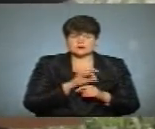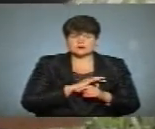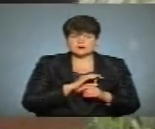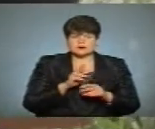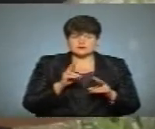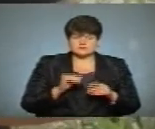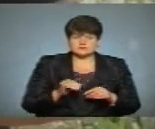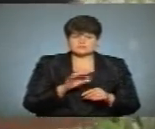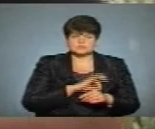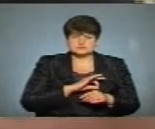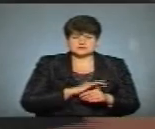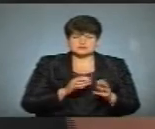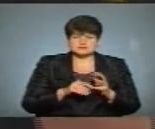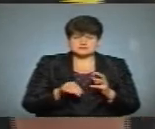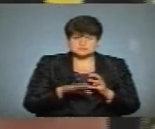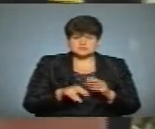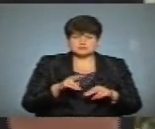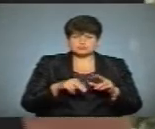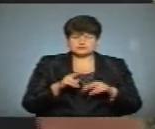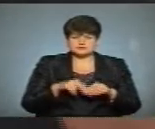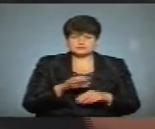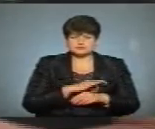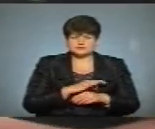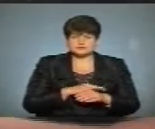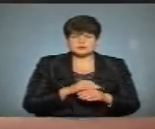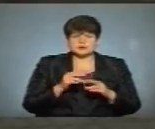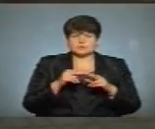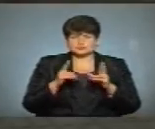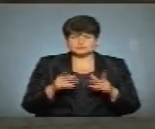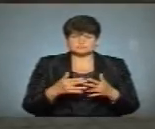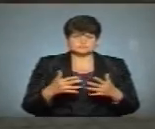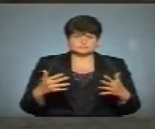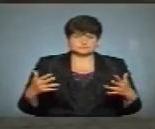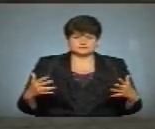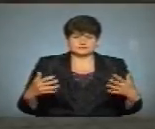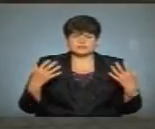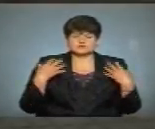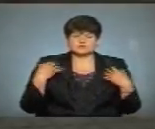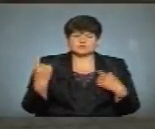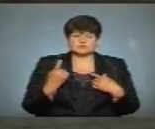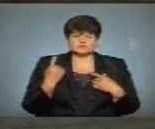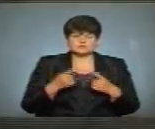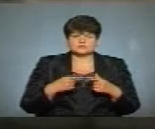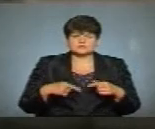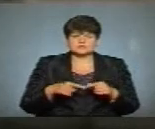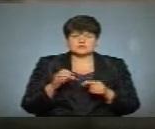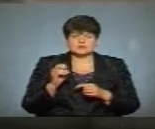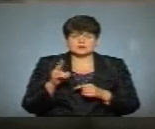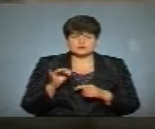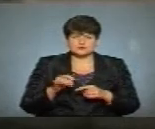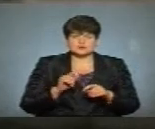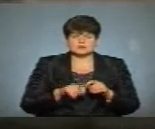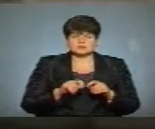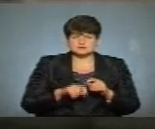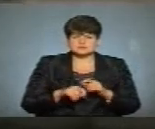землею, з приводу будівництва дамби, з приводу будівництва і користування мостом, водою і тим всім. Начальник обласного відділу екологічної безпеки